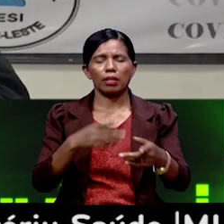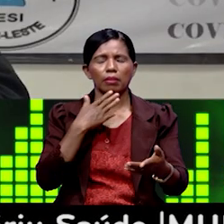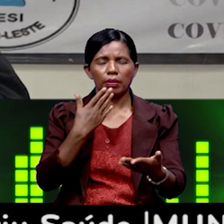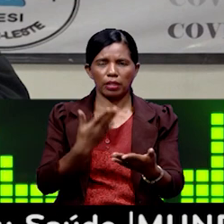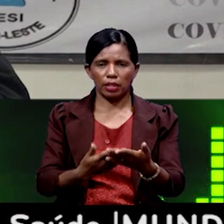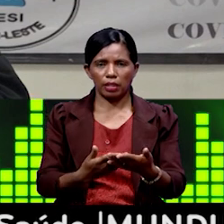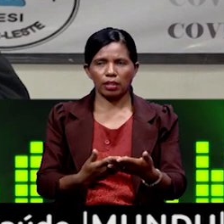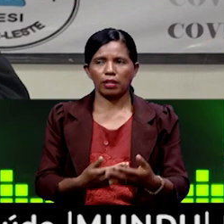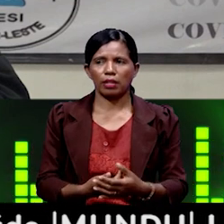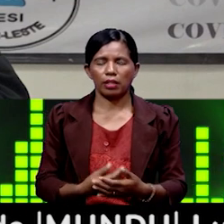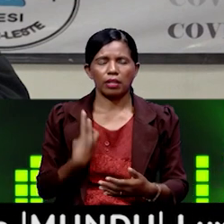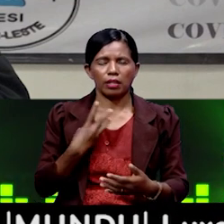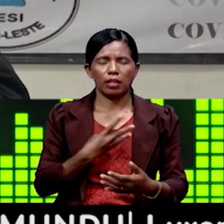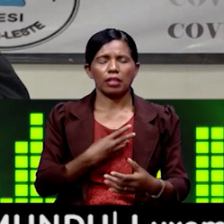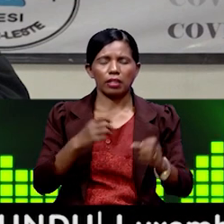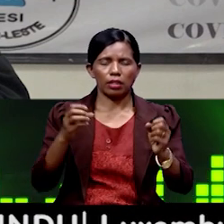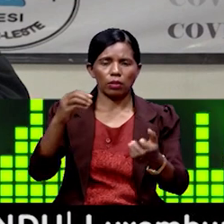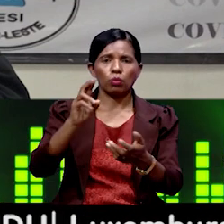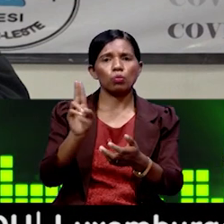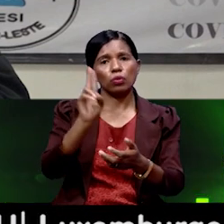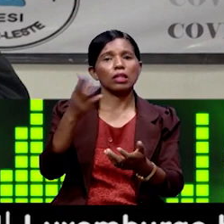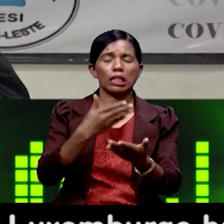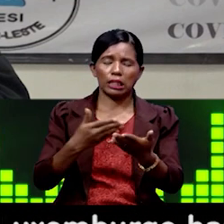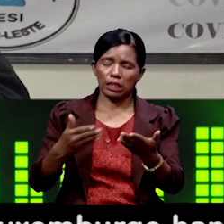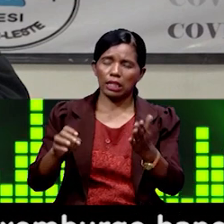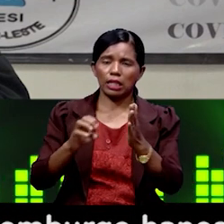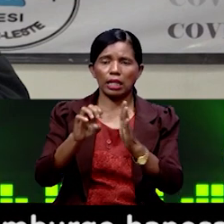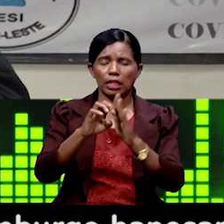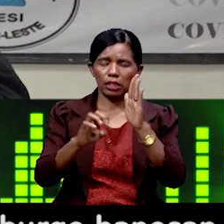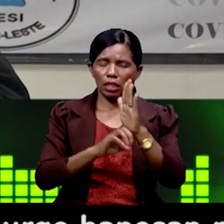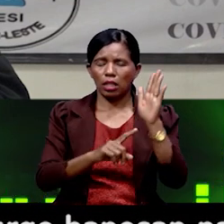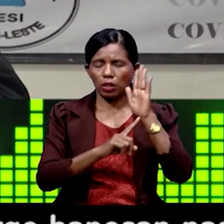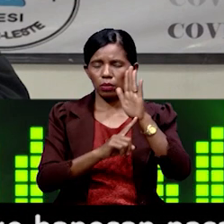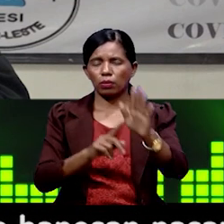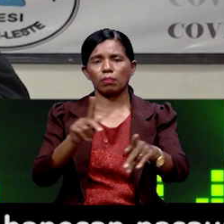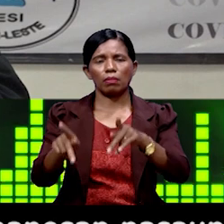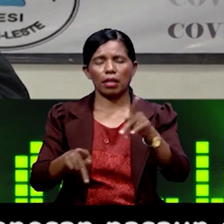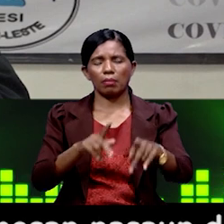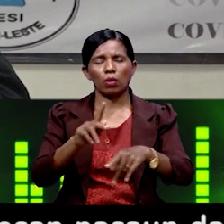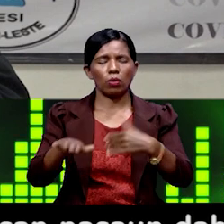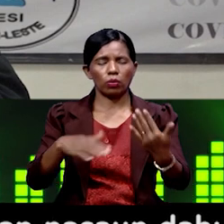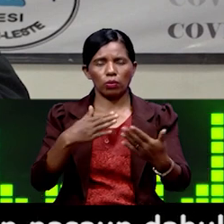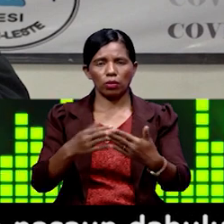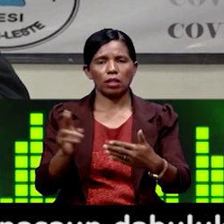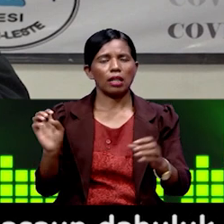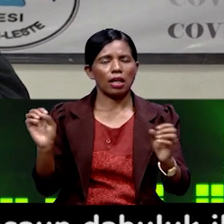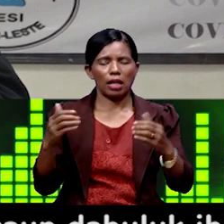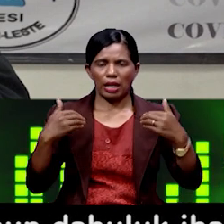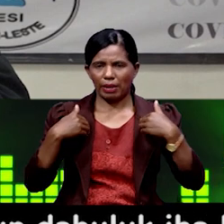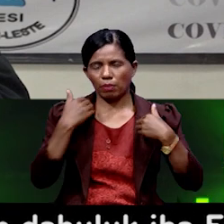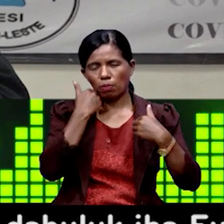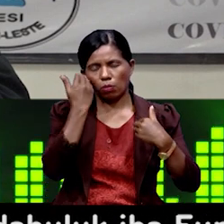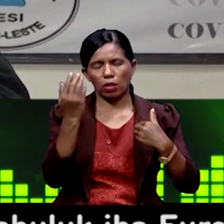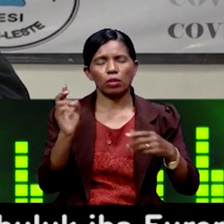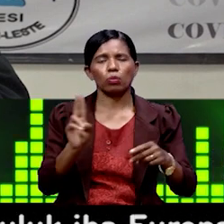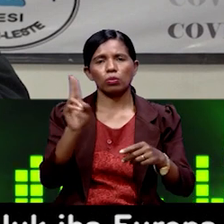wanira ita privatiza sasan Estado nian no hatudu ba publiko kata kita laiha moe atu usa sasan ebe lao sitanian ne la